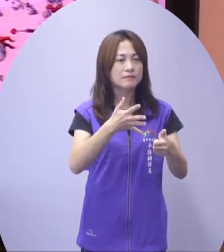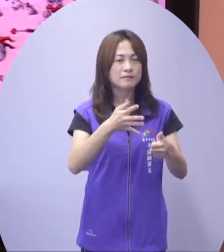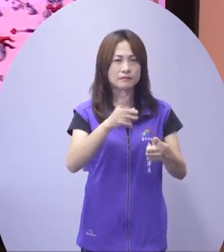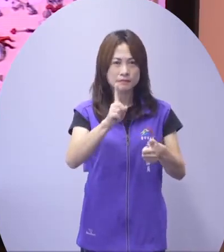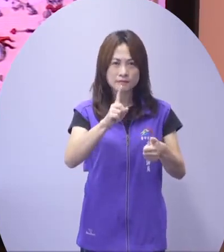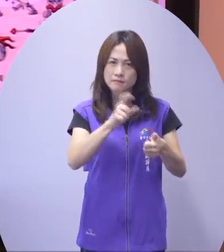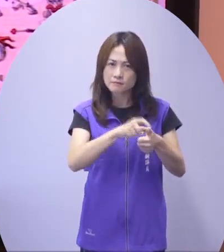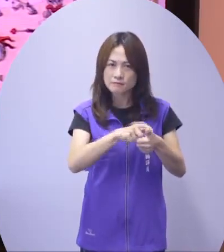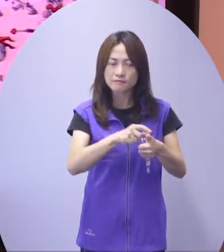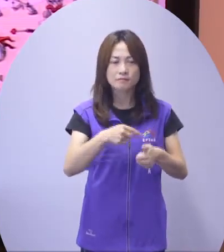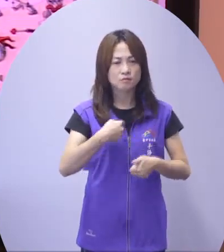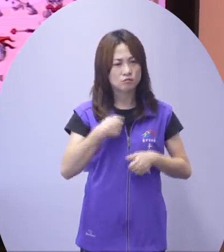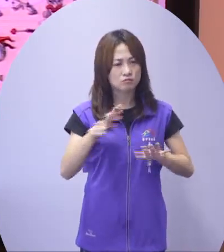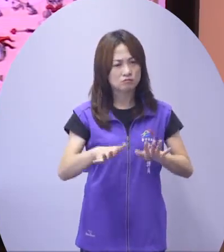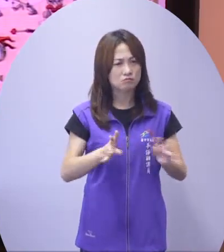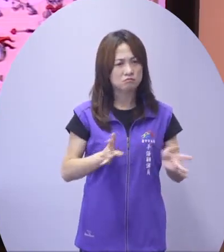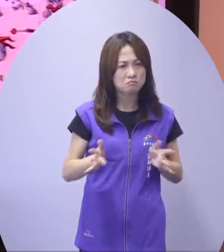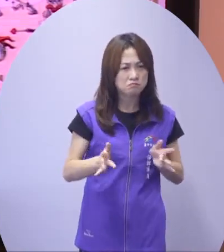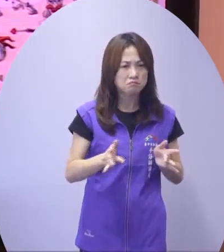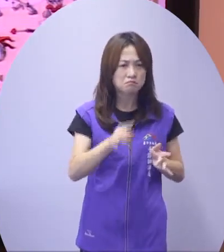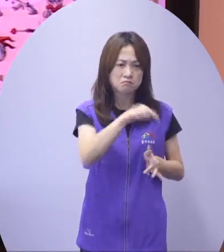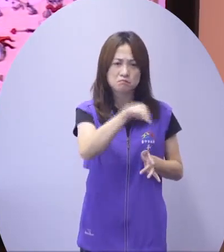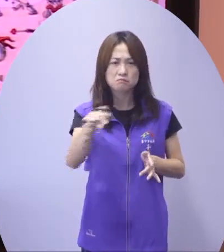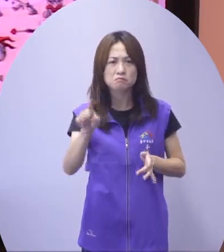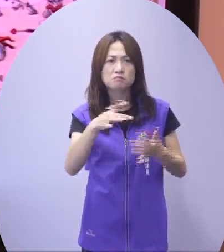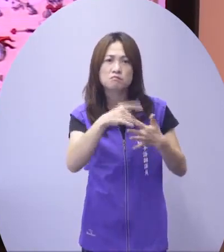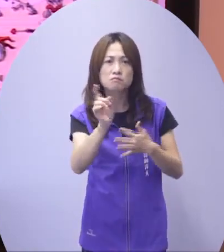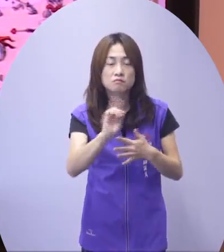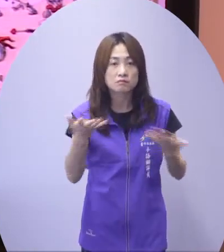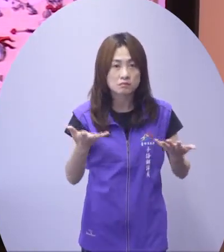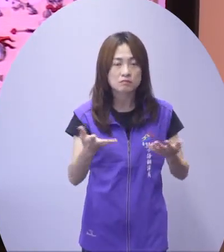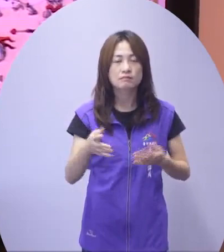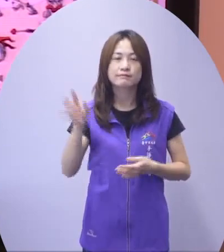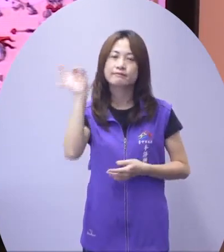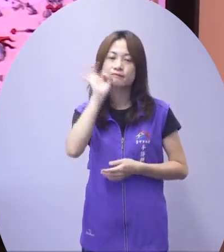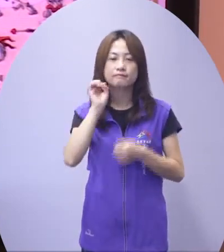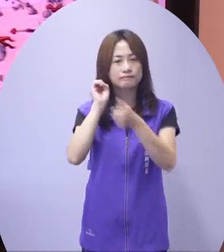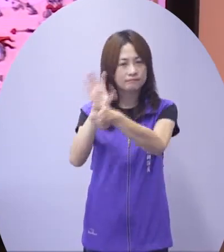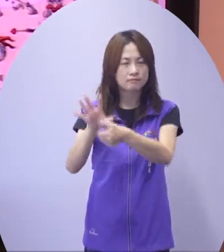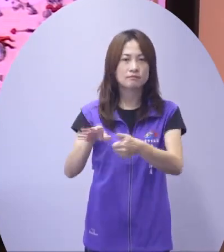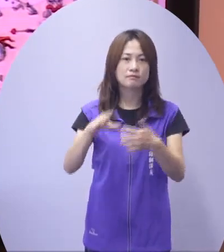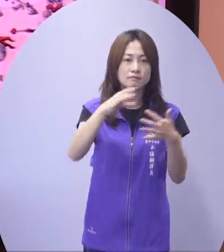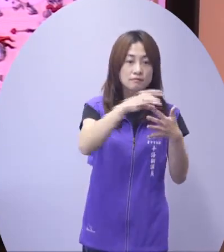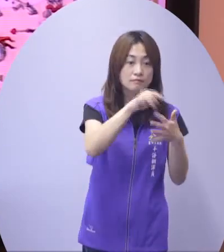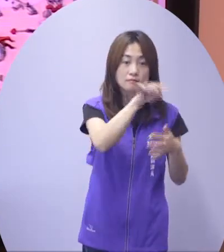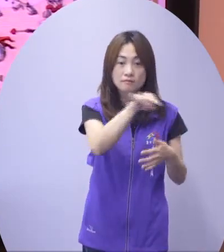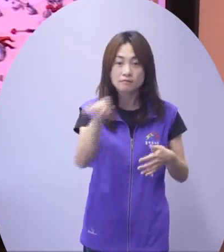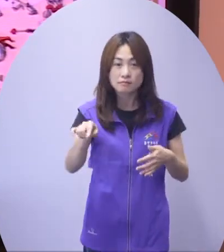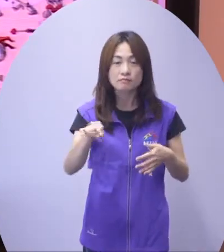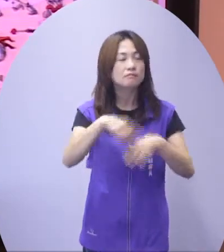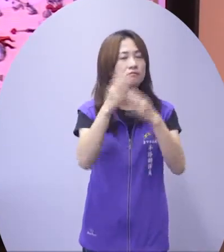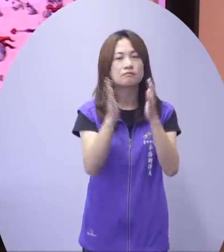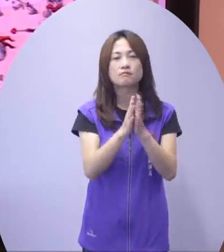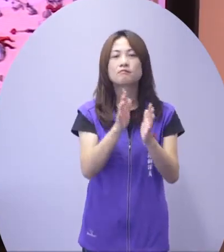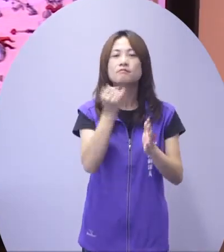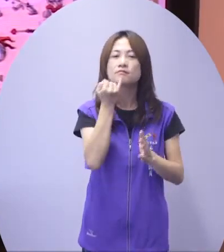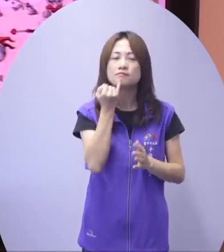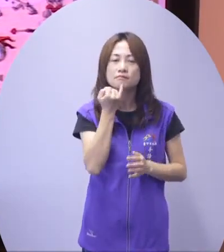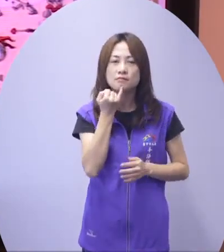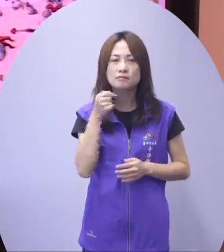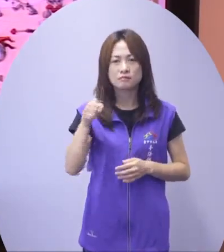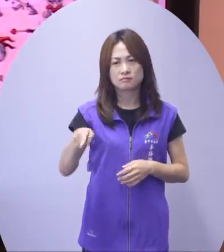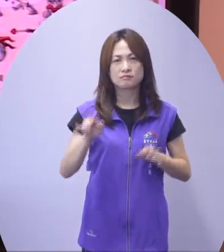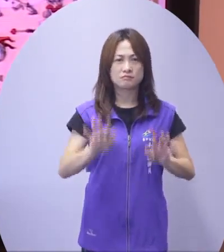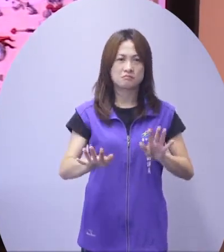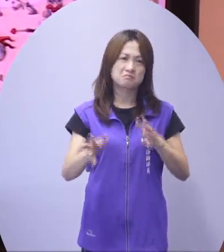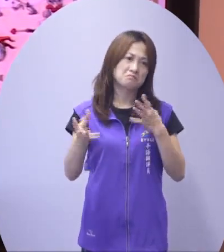那么柴郡猫认为说呢，其实你选哪一条路都没有关系，因为你并不清楚自己要选择的道